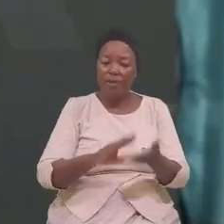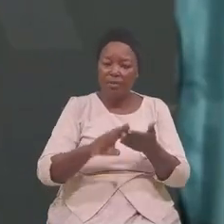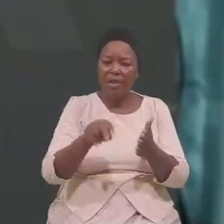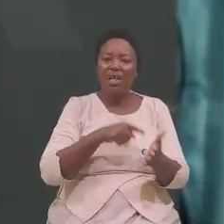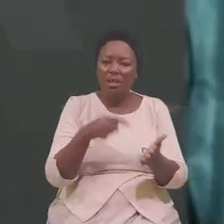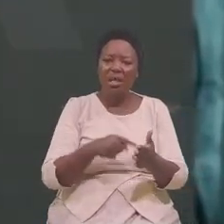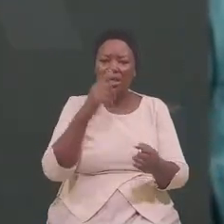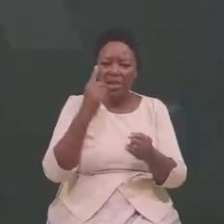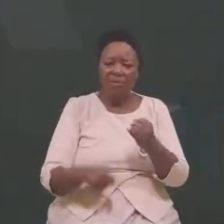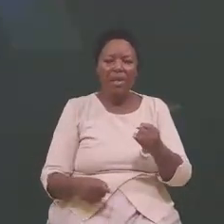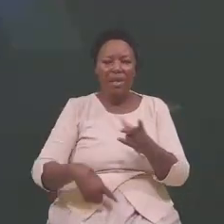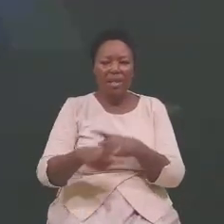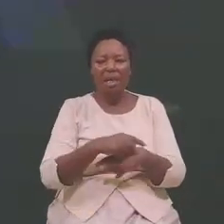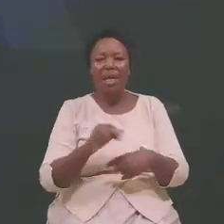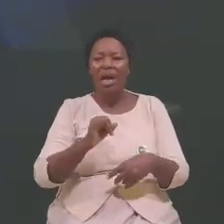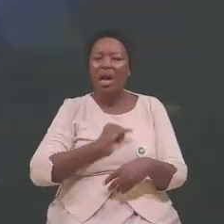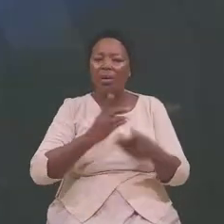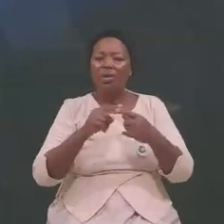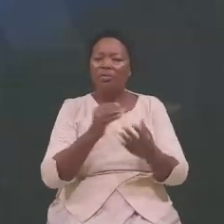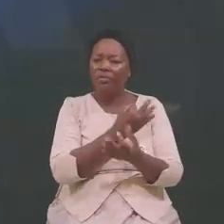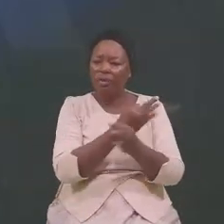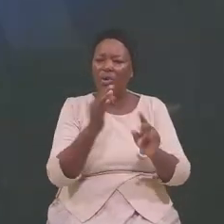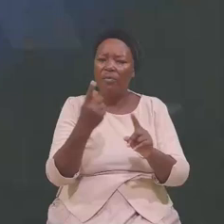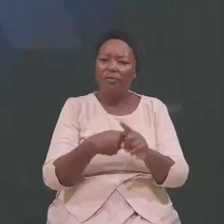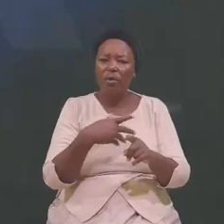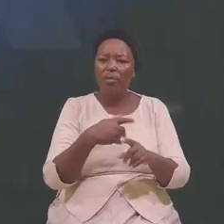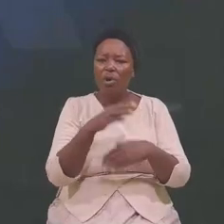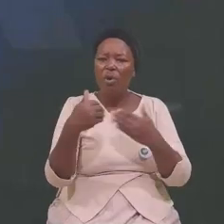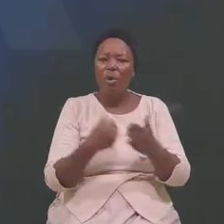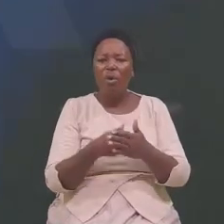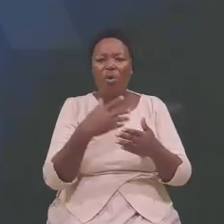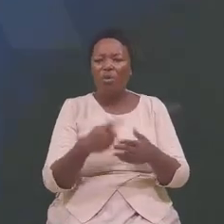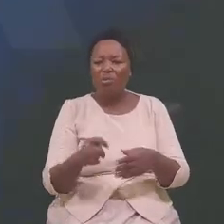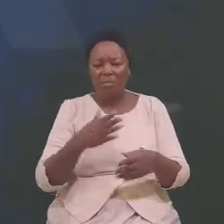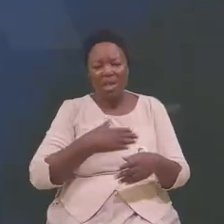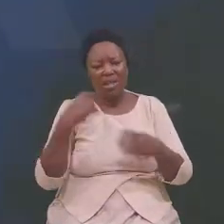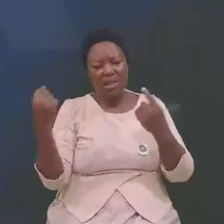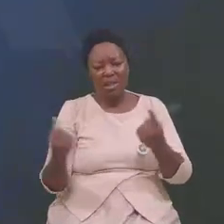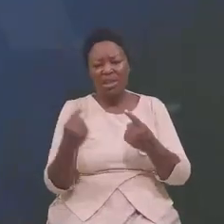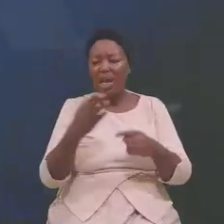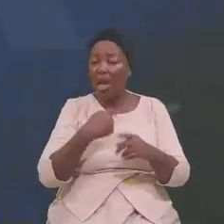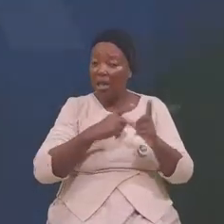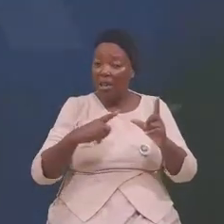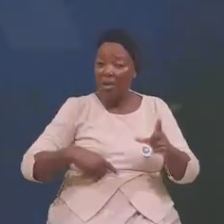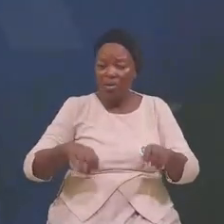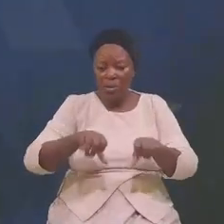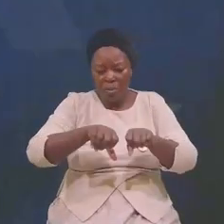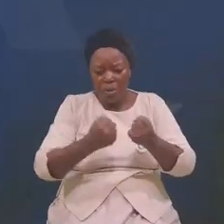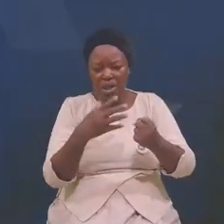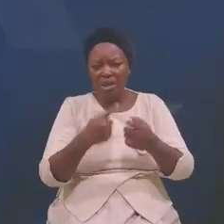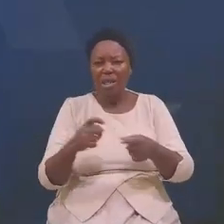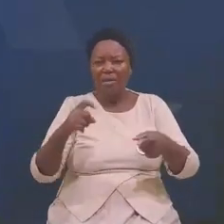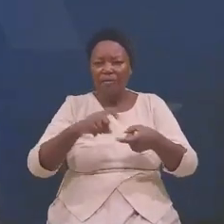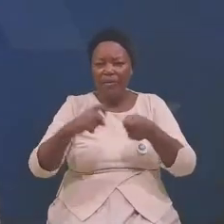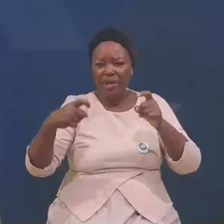veux la libération des chaînes de mes péchés. Et le Seigneur brise les liens et